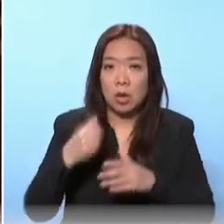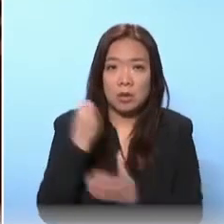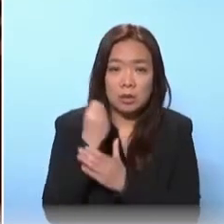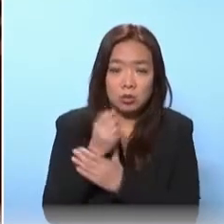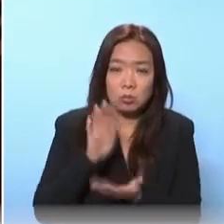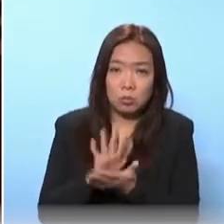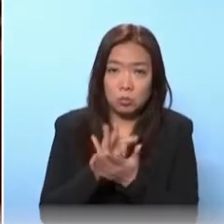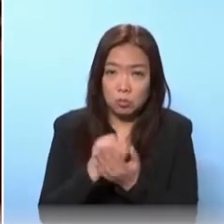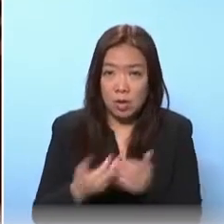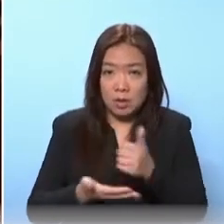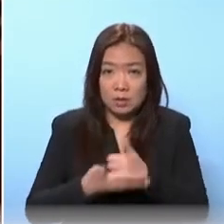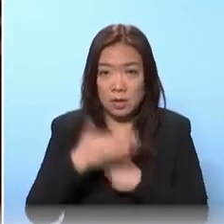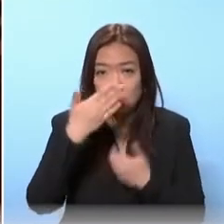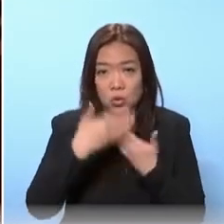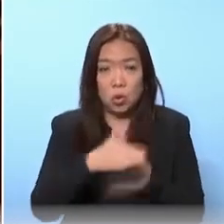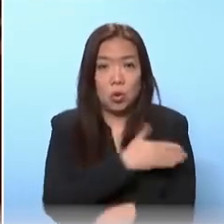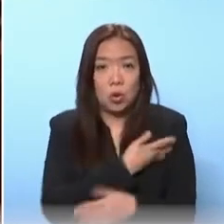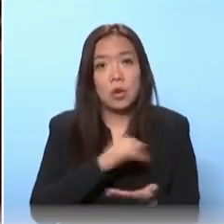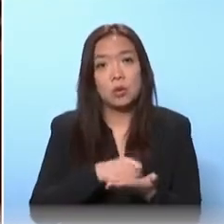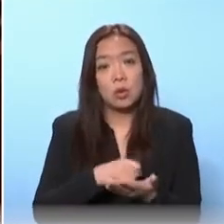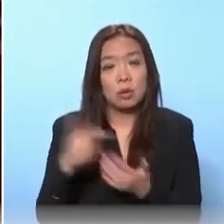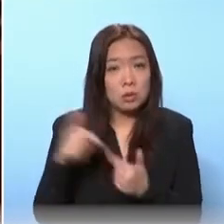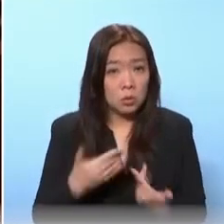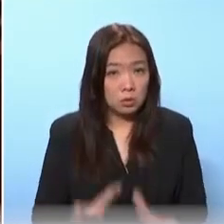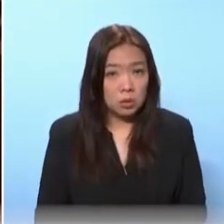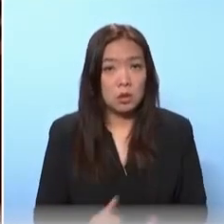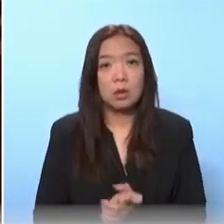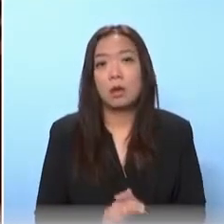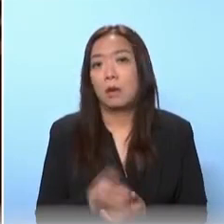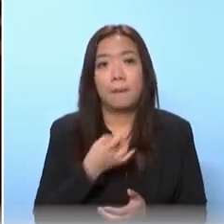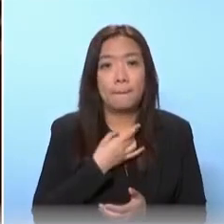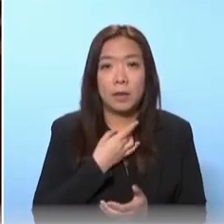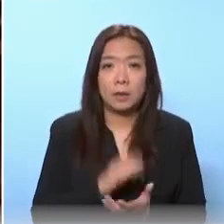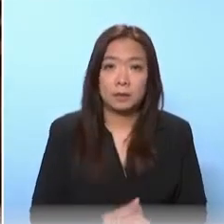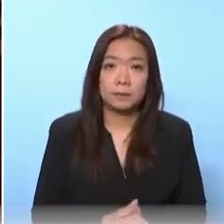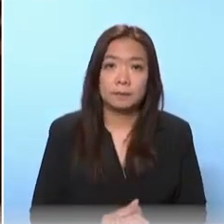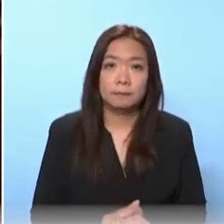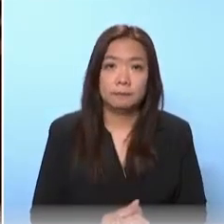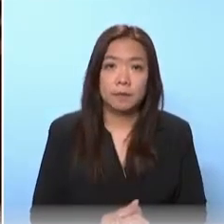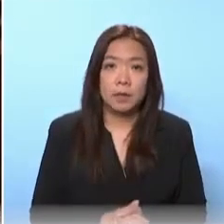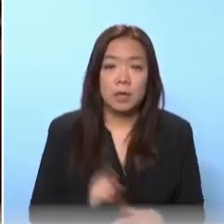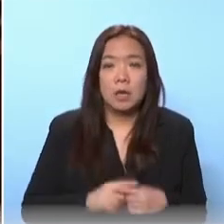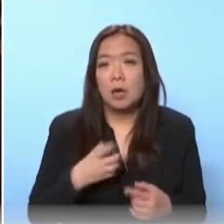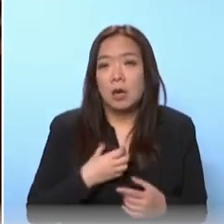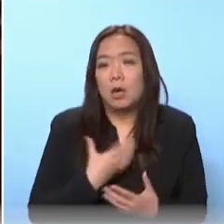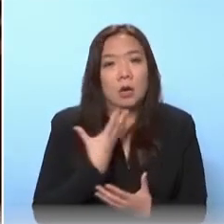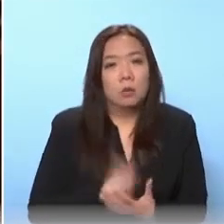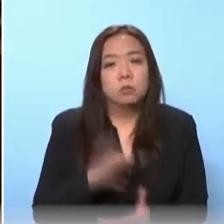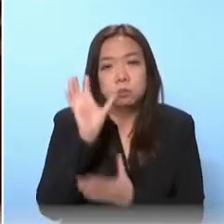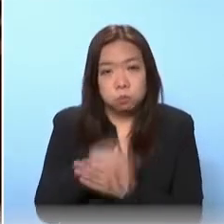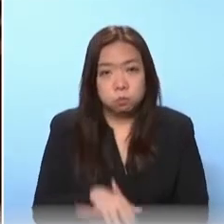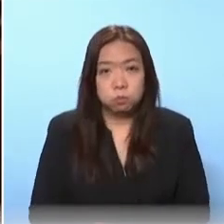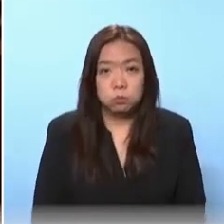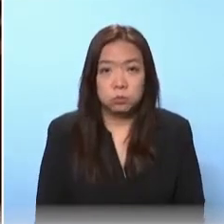聘用外佣嘅税項啦，到今時今日咧，其實都係仲未有，而我哋咧係即係感到咧係相當嘅失望。